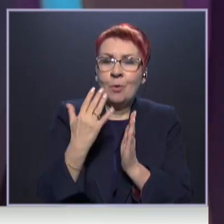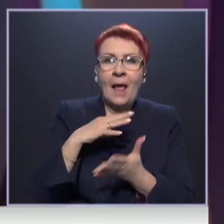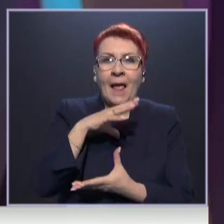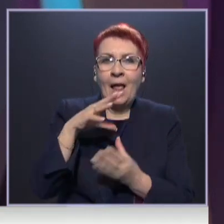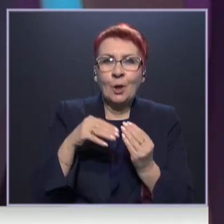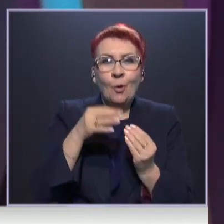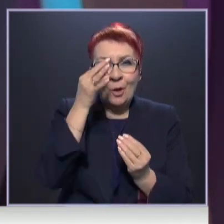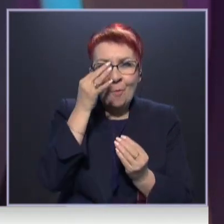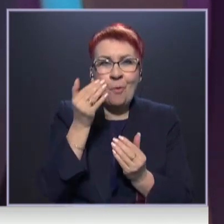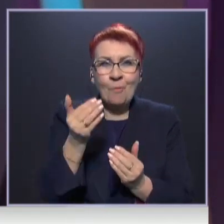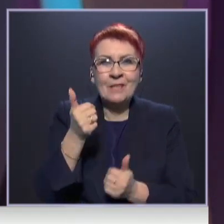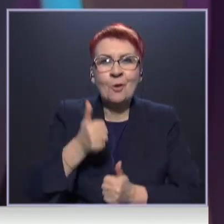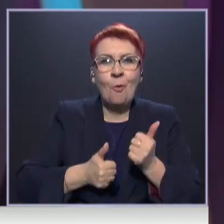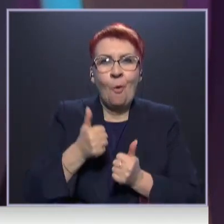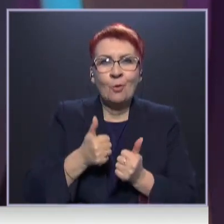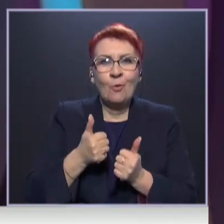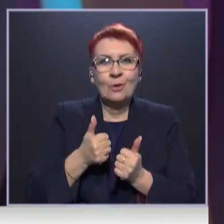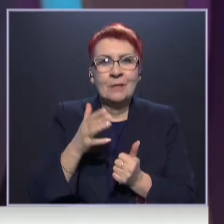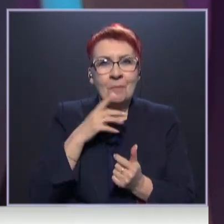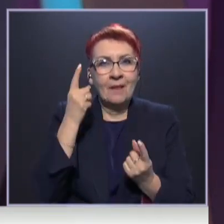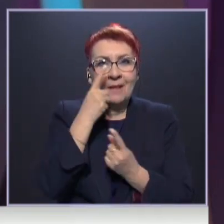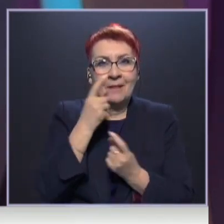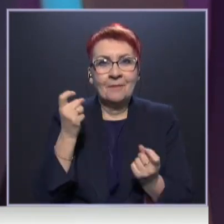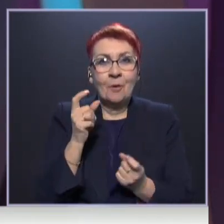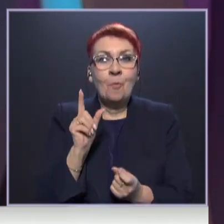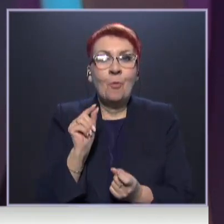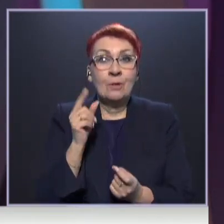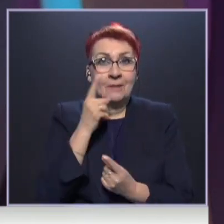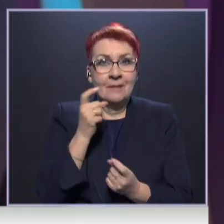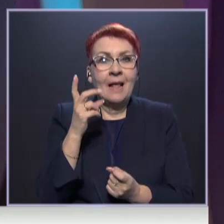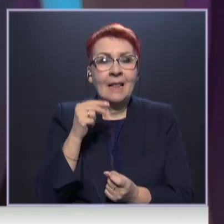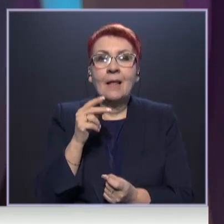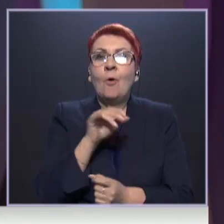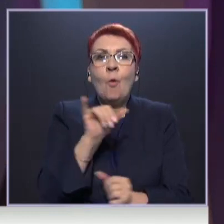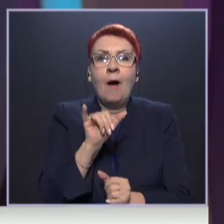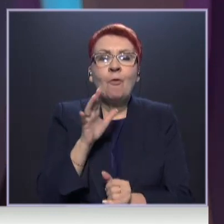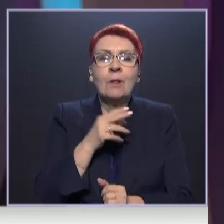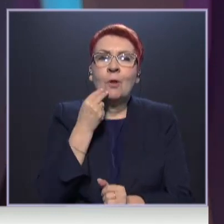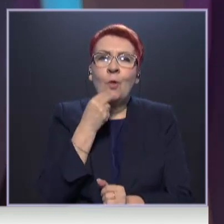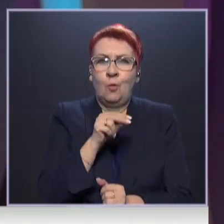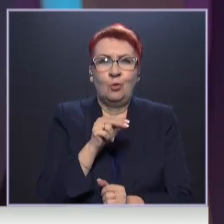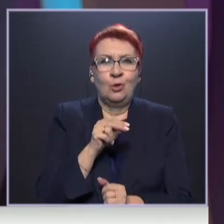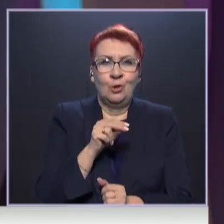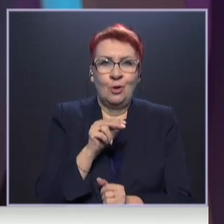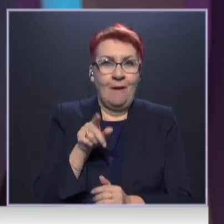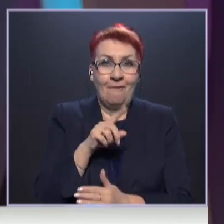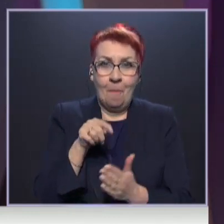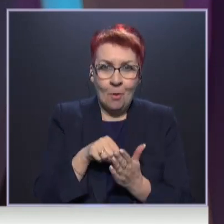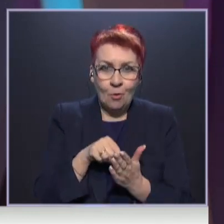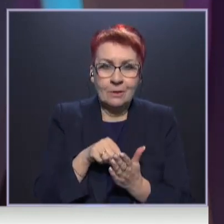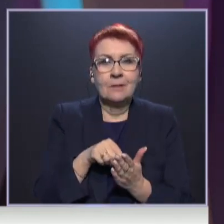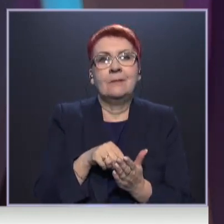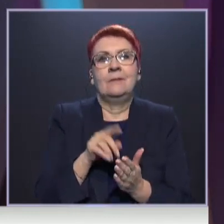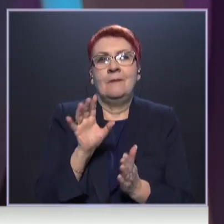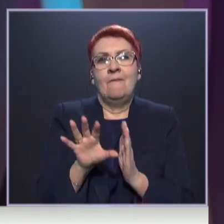недельного конкурса, который был объявлен буквально вот в понедельник, на «Лучший вопрос». «Лучший вопрос» озвучим. Его